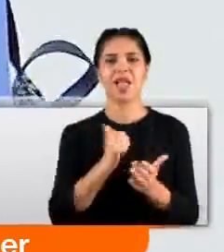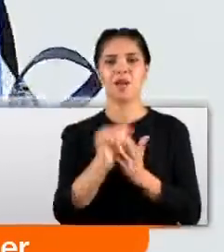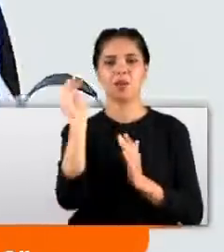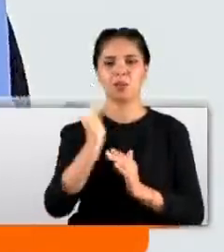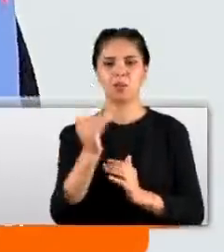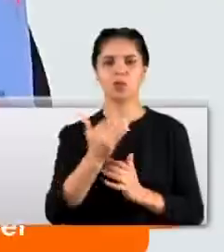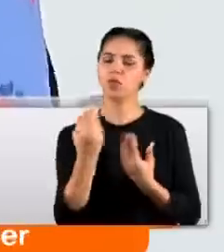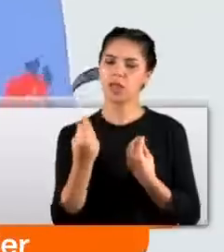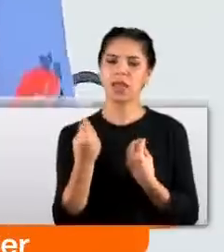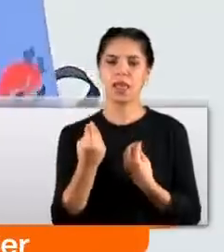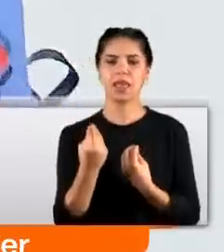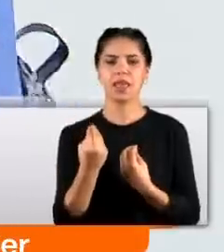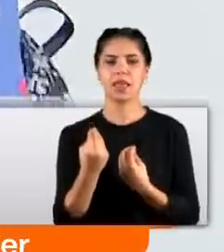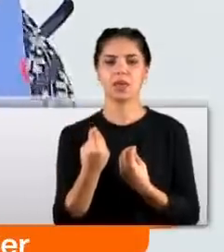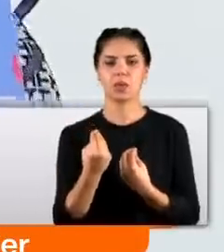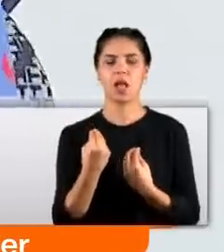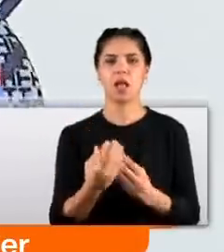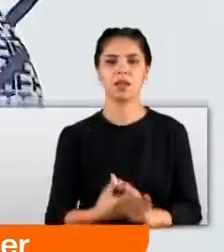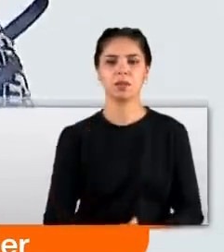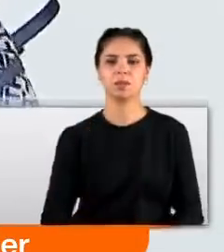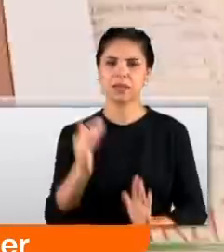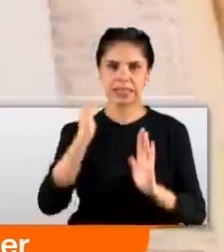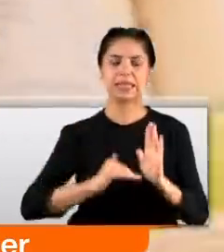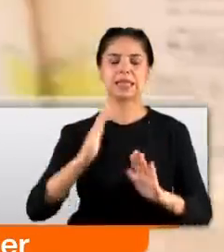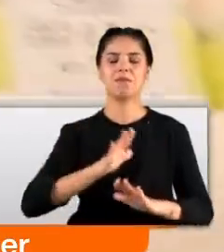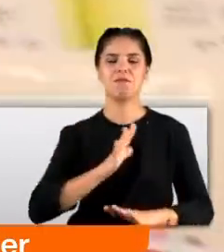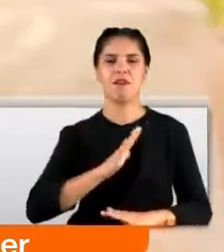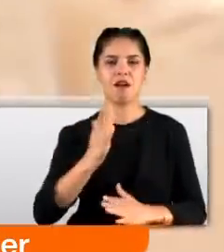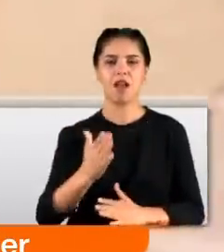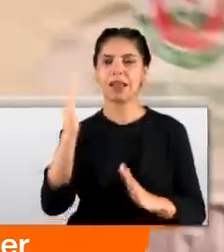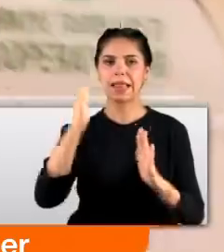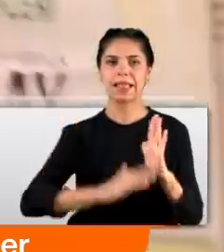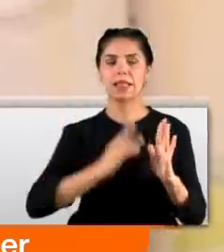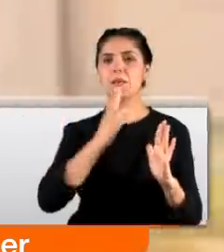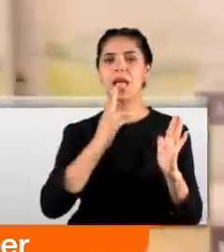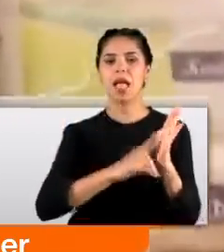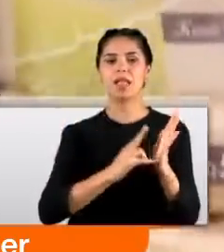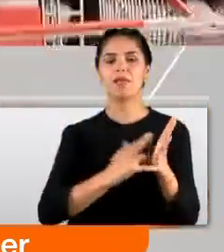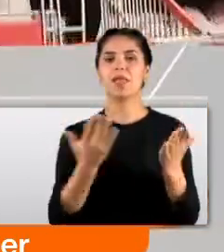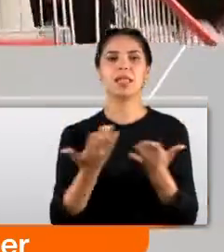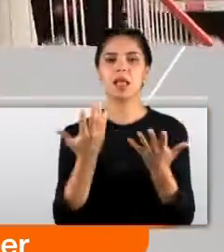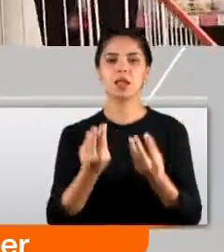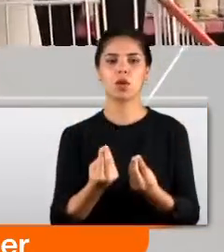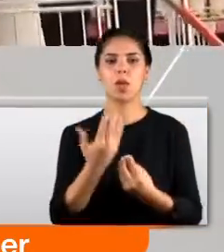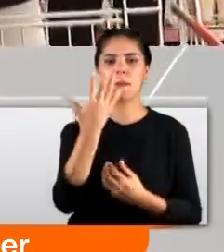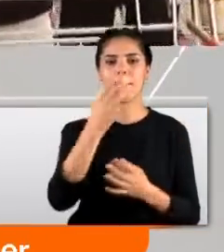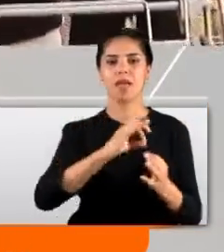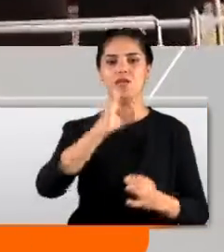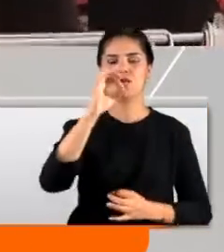Nasıl buldunuz? İyi, imkanlar da güzel. İndirim yapmışlar. Peki indirim etiketlere nasıl yansıdı? 5